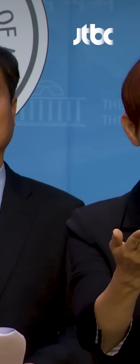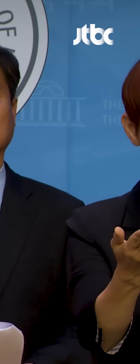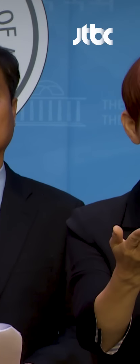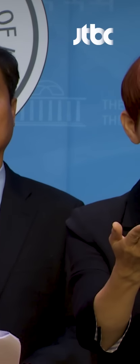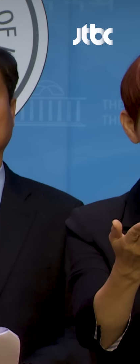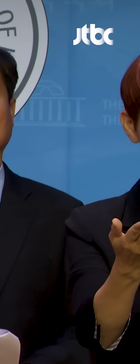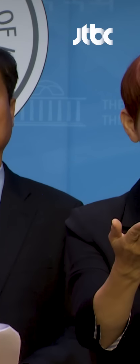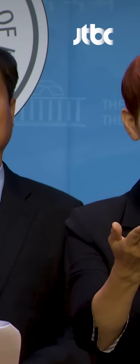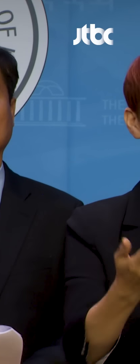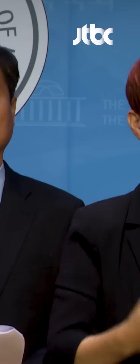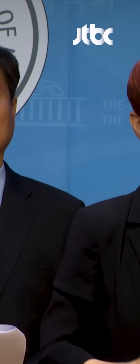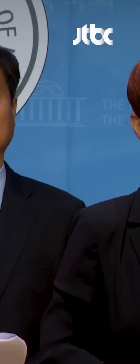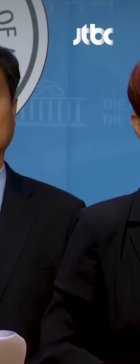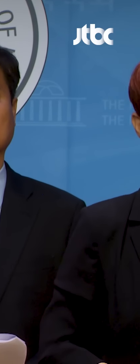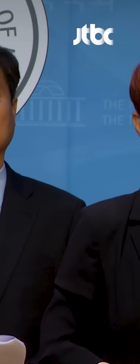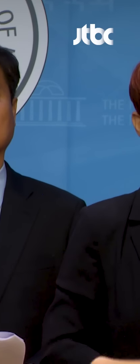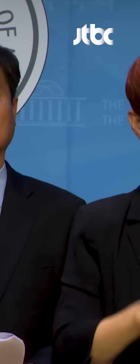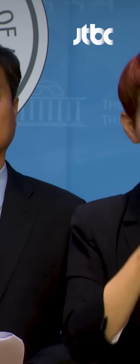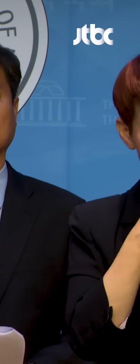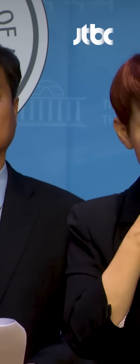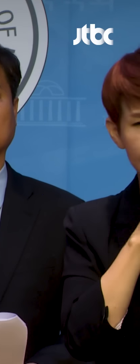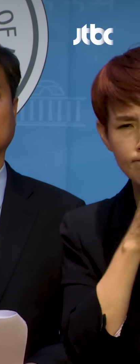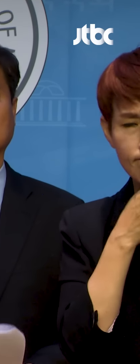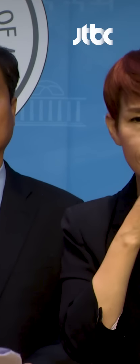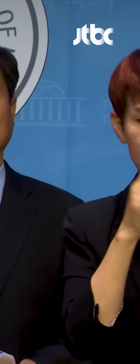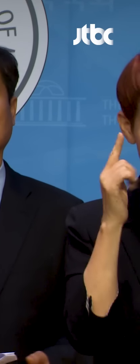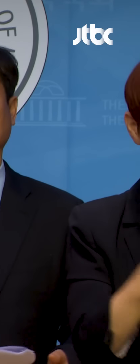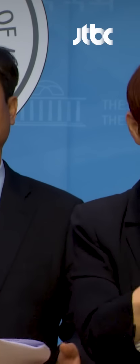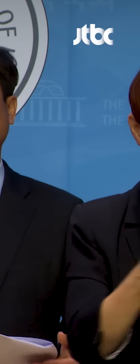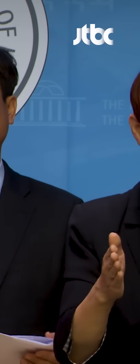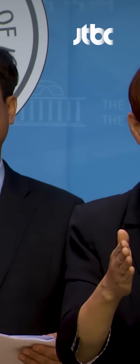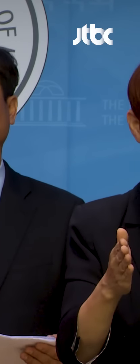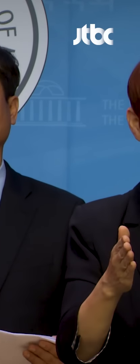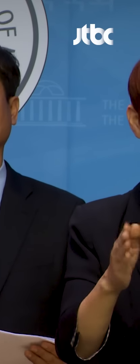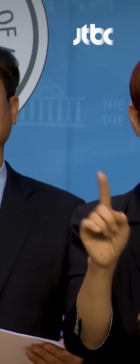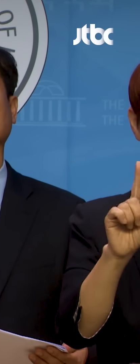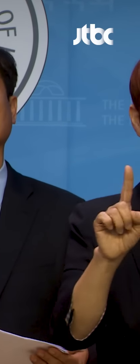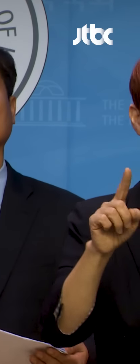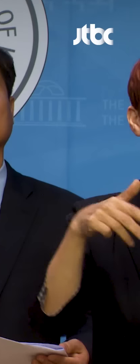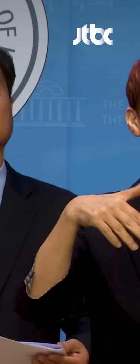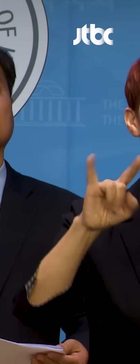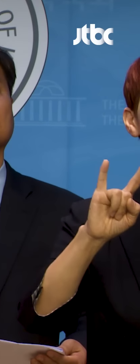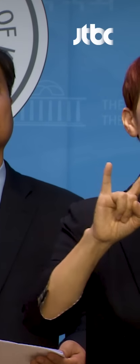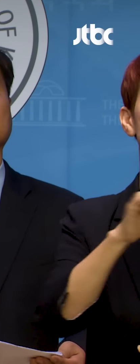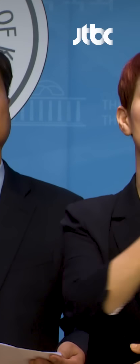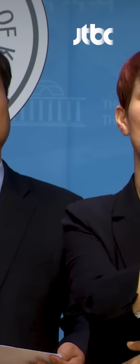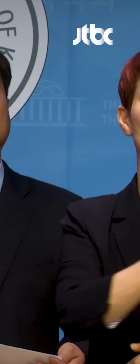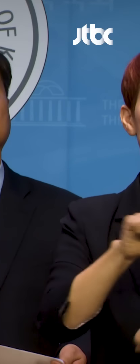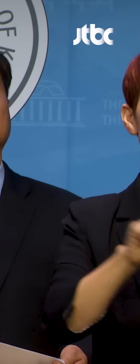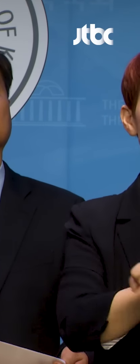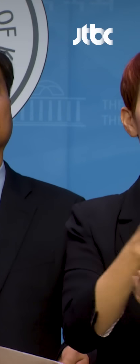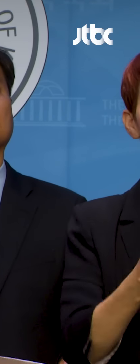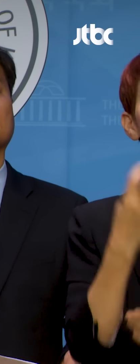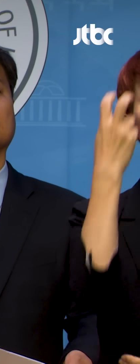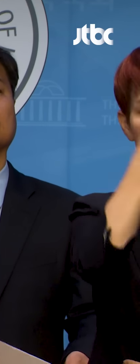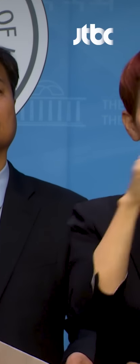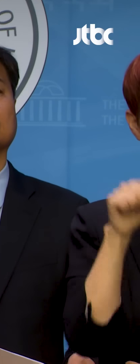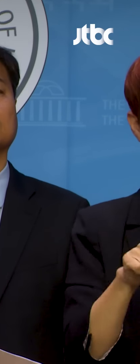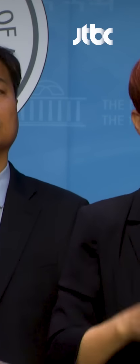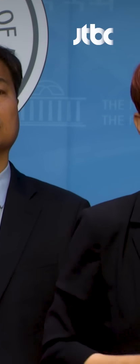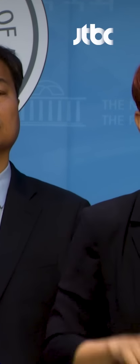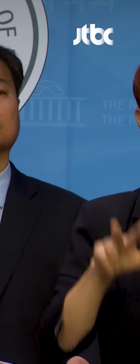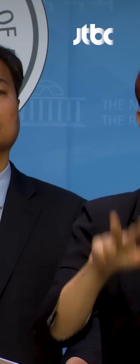국회의장님. 그 옳고 그름을 따지는 바로미터가 바로 최상병 특검법입니다. 특검법